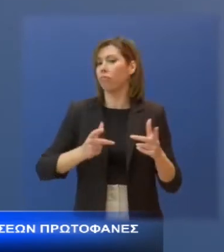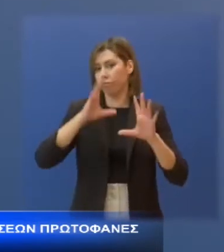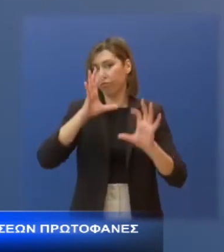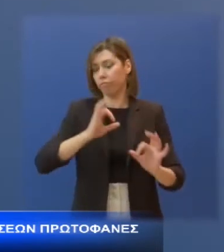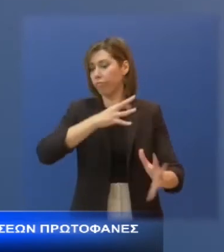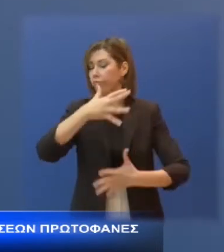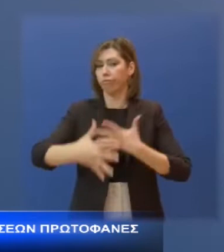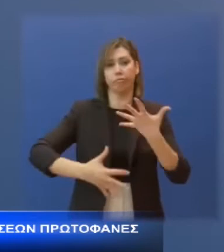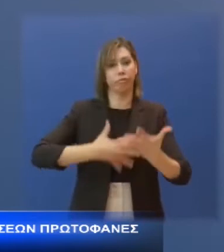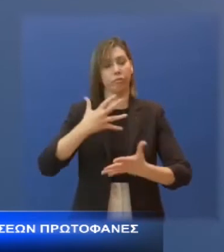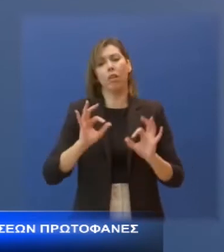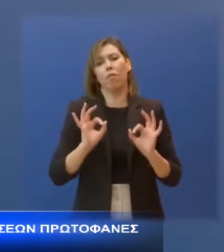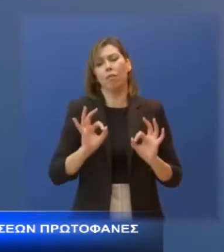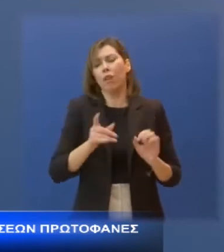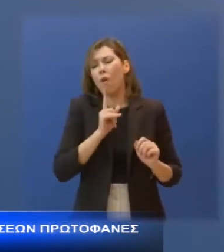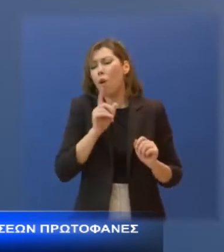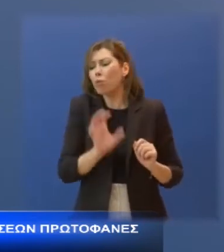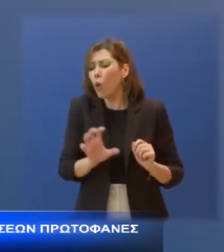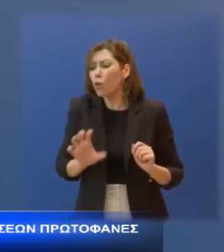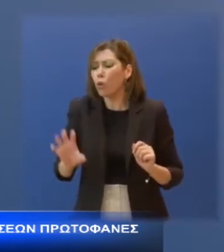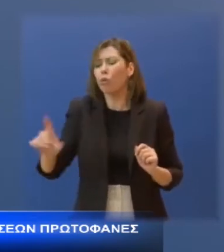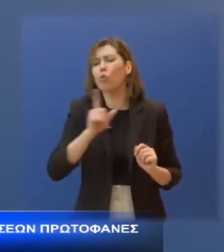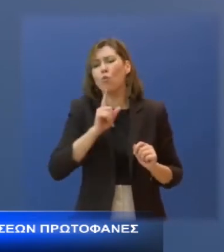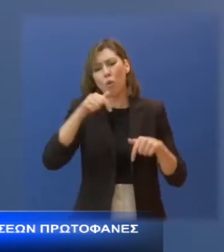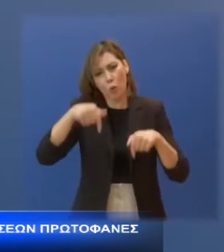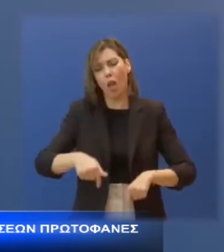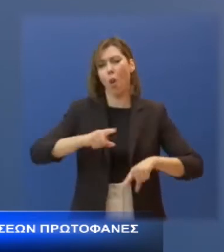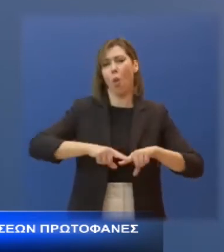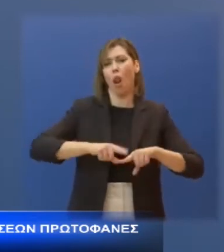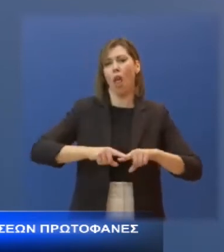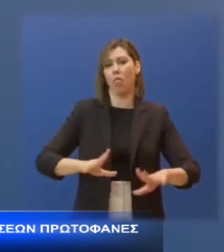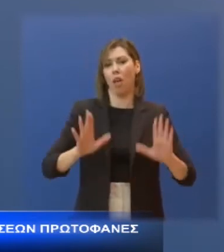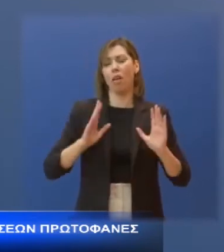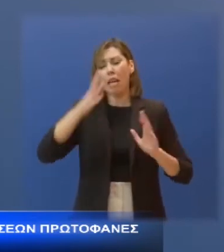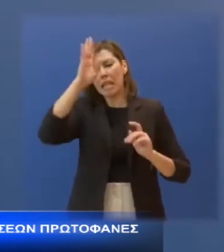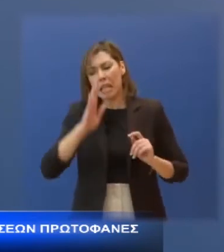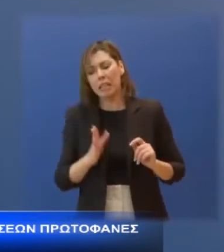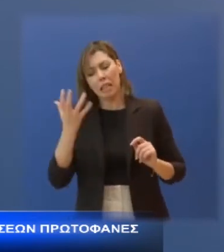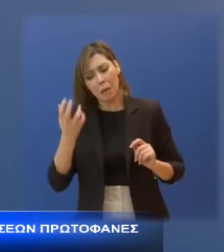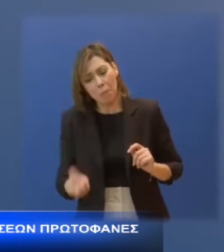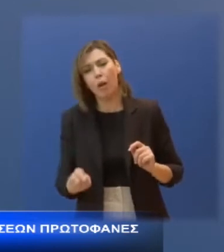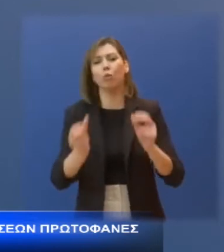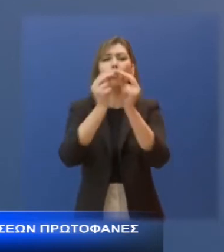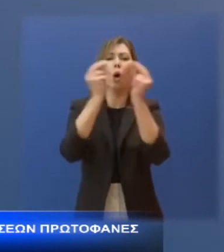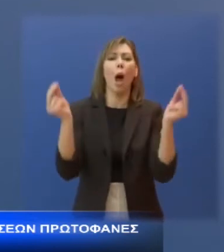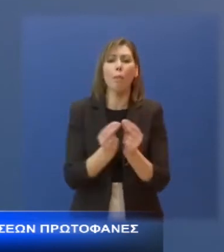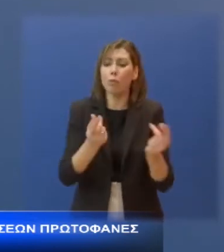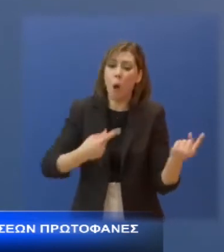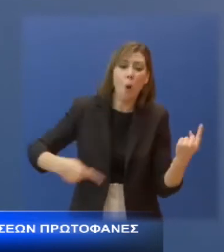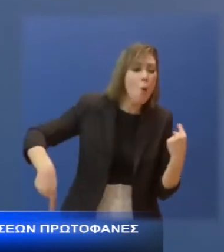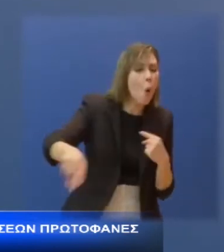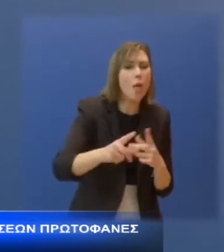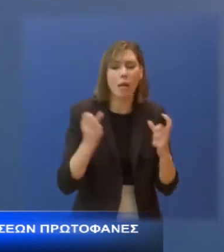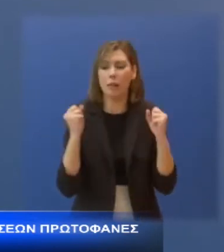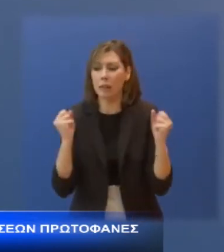μείνει απρόσβλητη. Οι συνέπειες των παράλληλων κρίσεων εισάγονται στη χώρα μας και επηρεάζουν το κράτος, τις επιχειρήσεις και τα νοικοκυριά, όπως